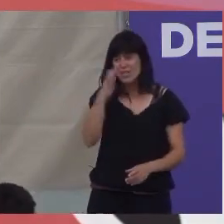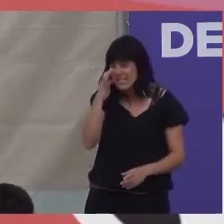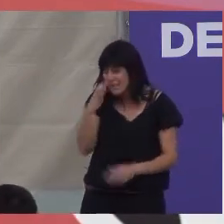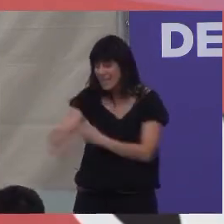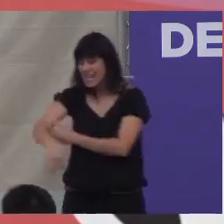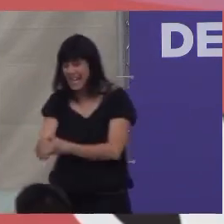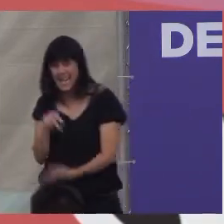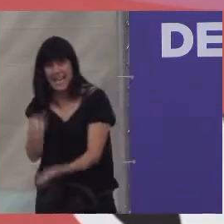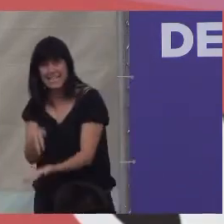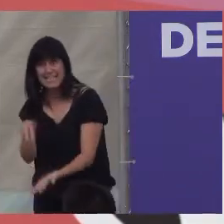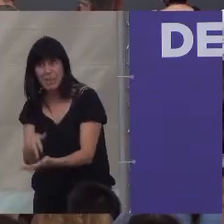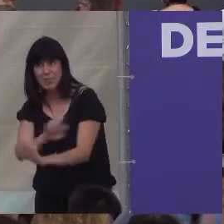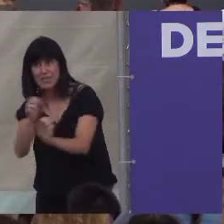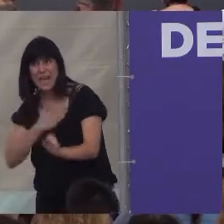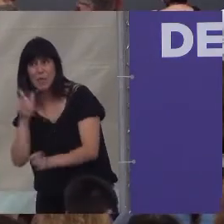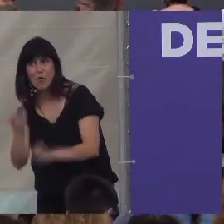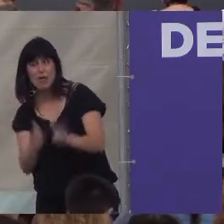la nostra gent.